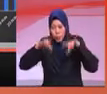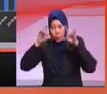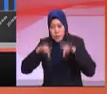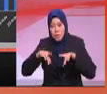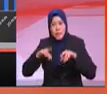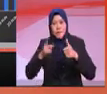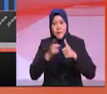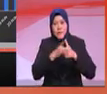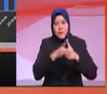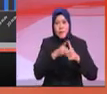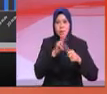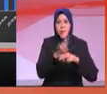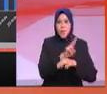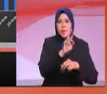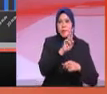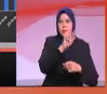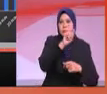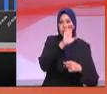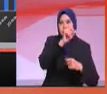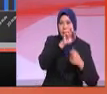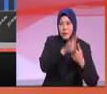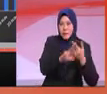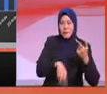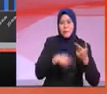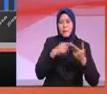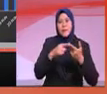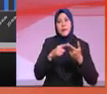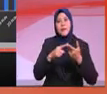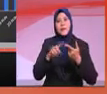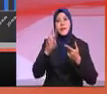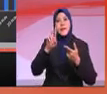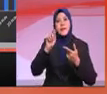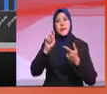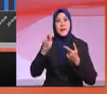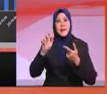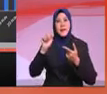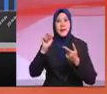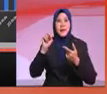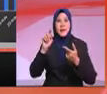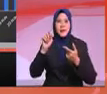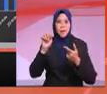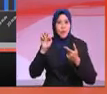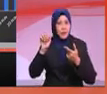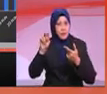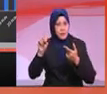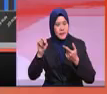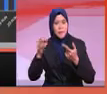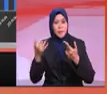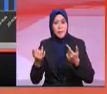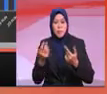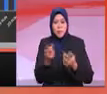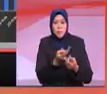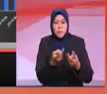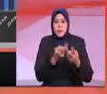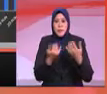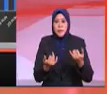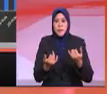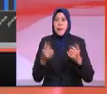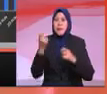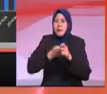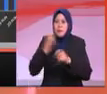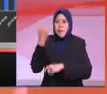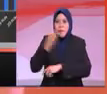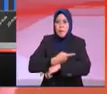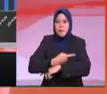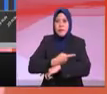iaitu satu menggunakan RT-PCR dan satu lagi ialah RTK antigen. Setakat ini setiap hari kita lebih